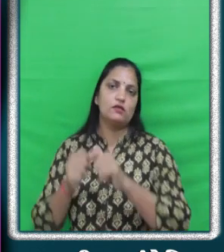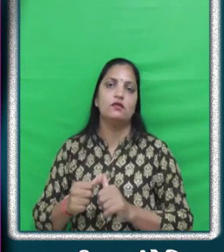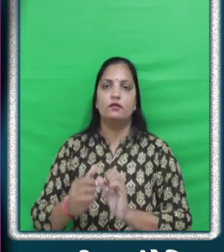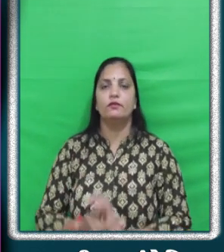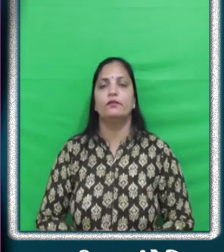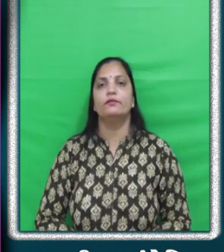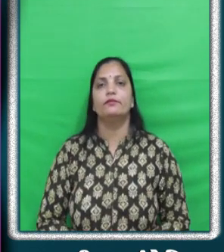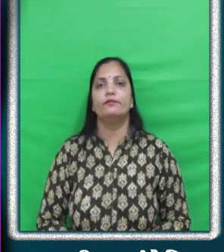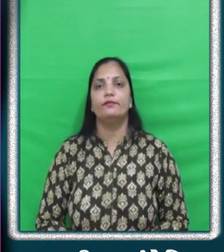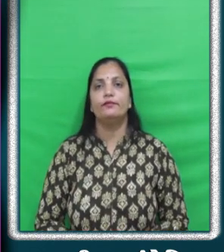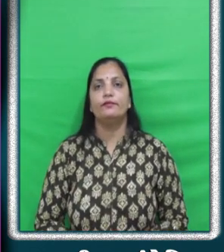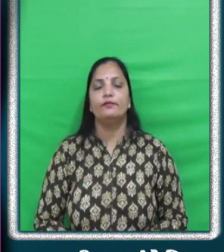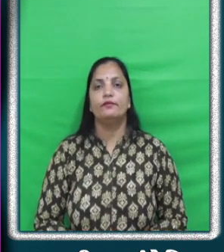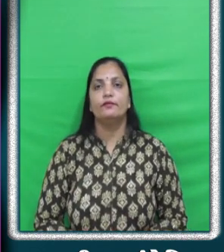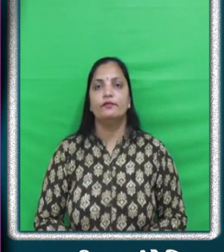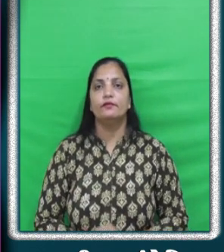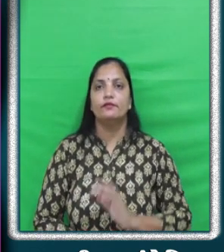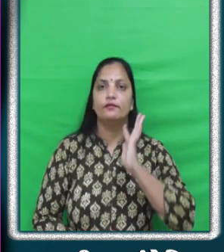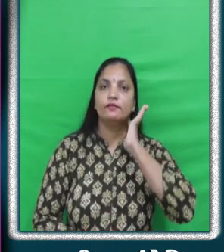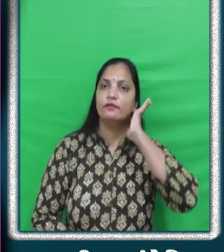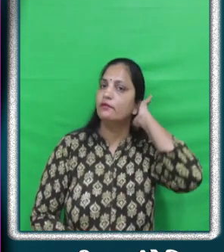जनावो।